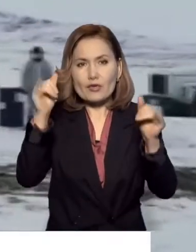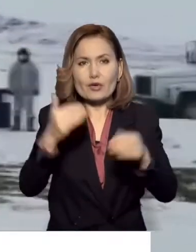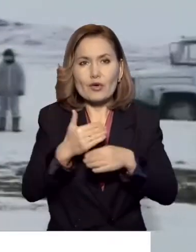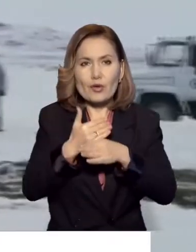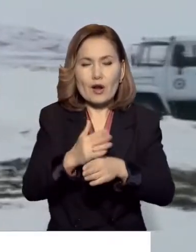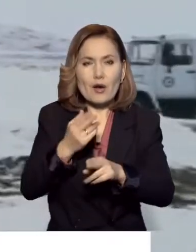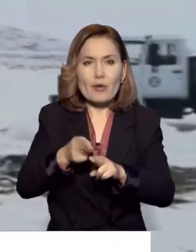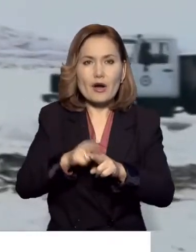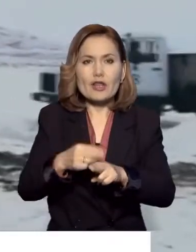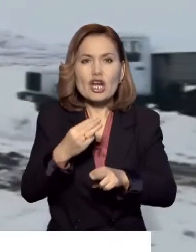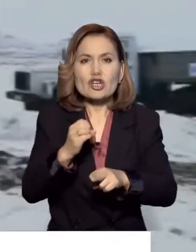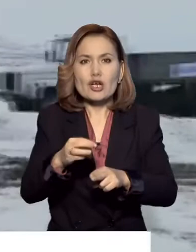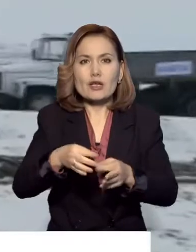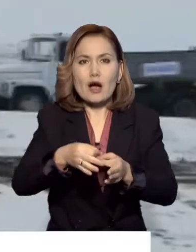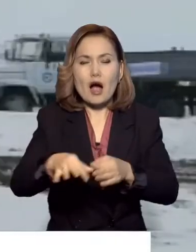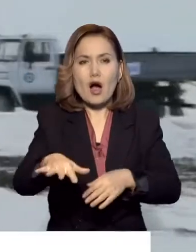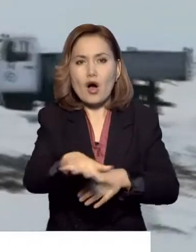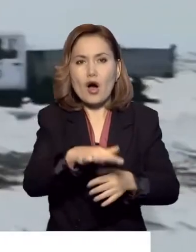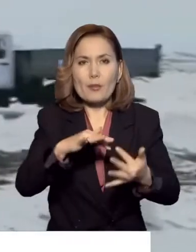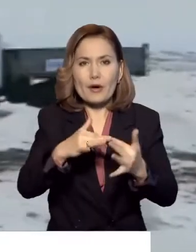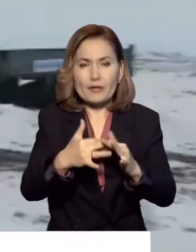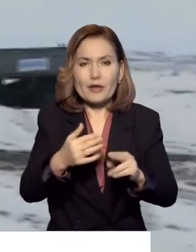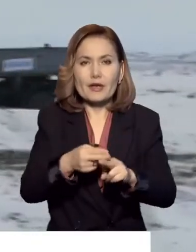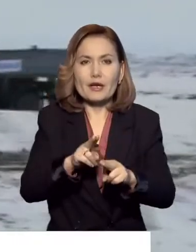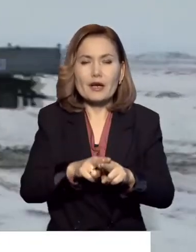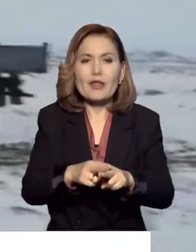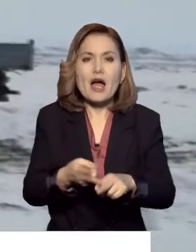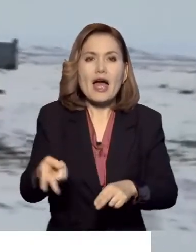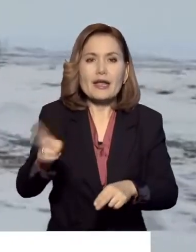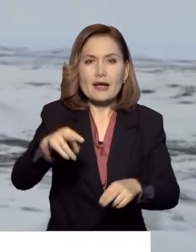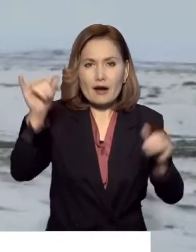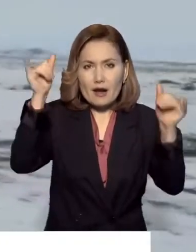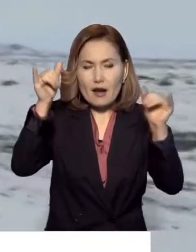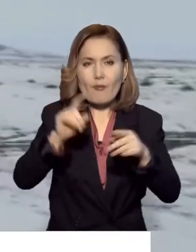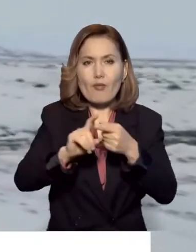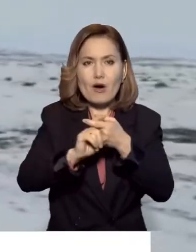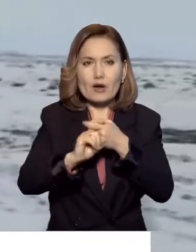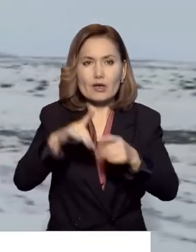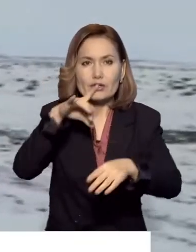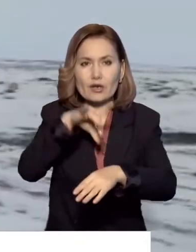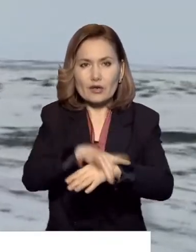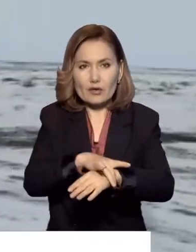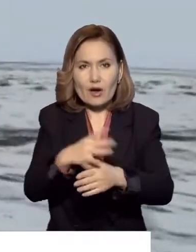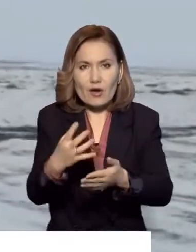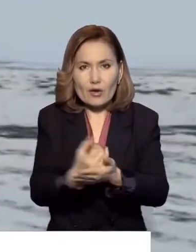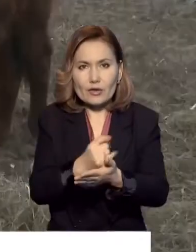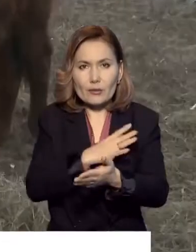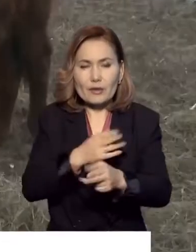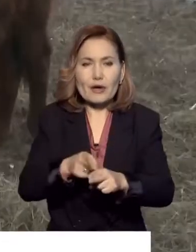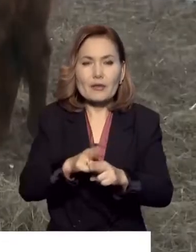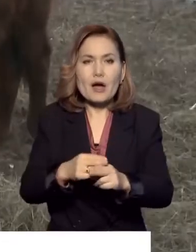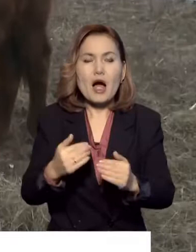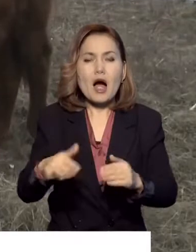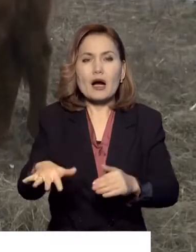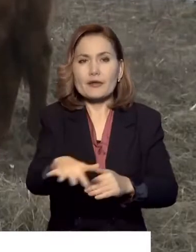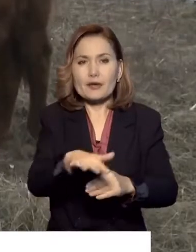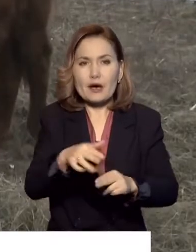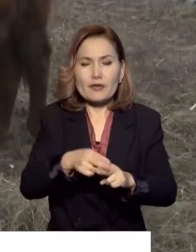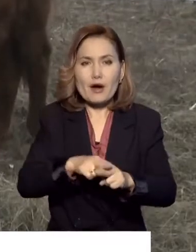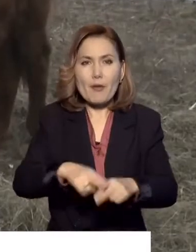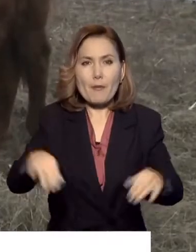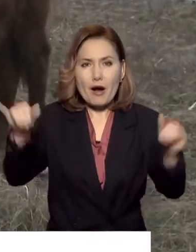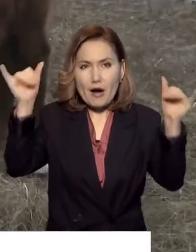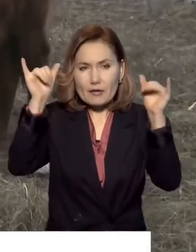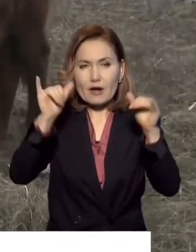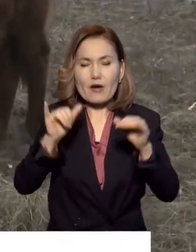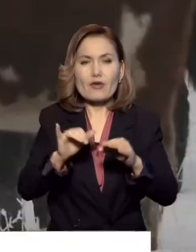бұрын Шет ауданының Киікті ауылындағы қыстаудың бірінде екі бас малдан аусыл індеті анықталған болатын. Енді бір қорада тұрған барлық